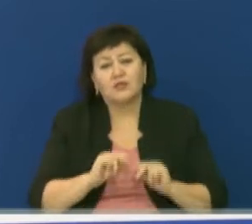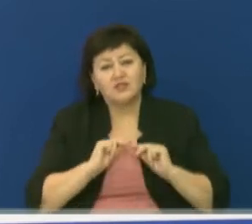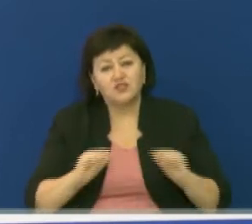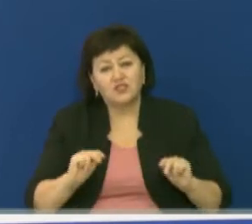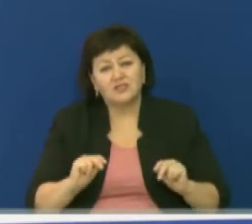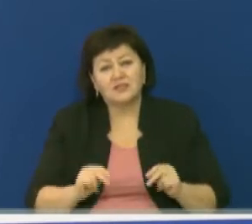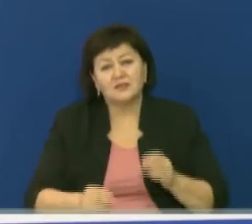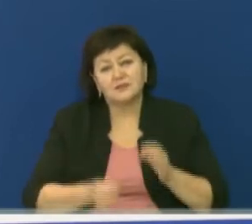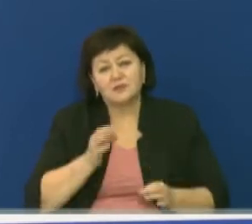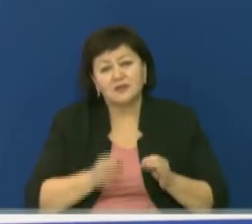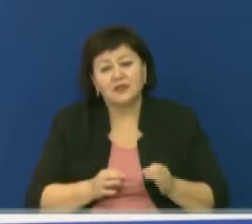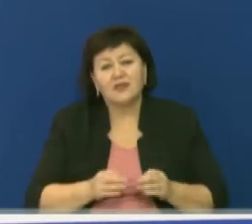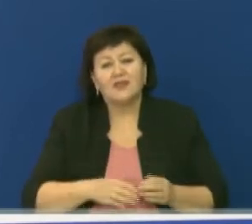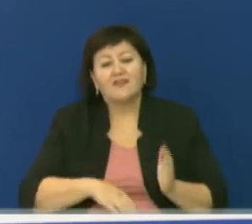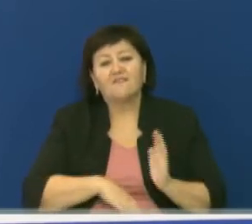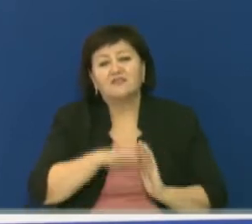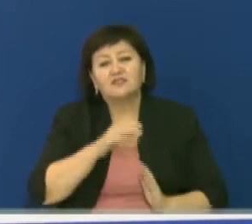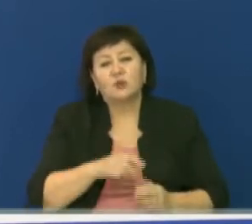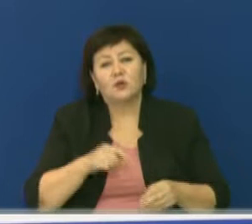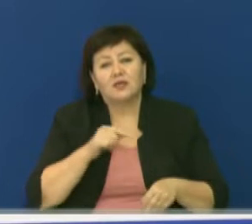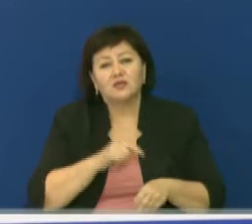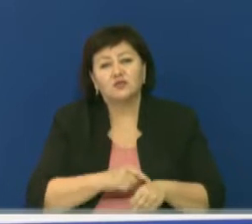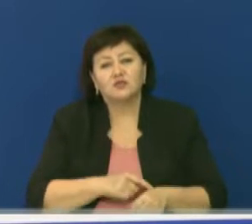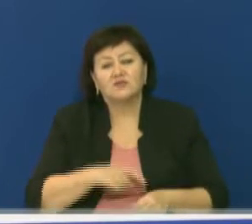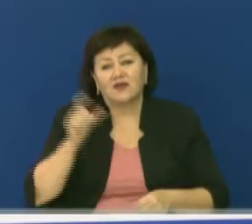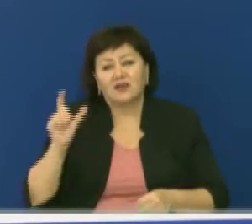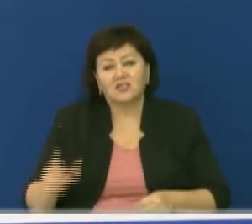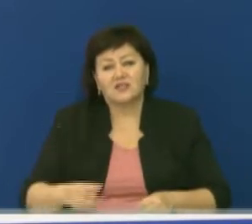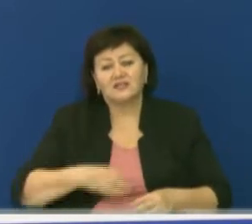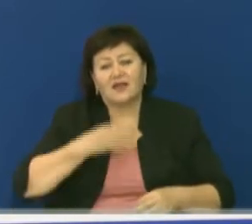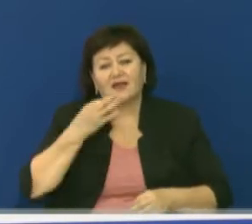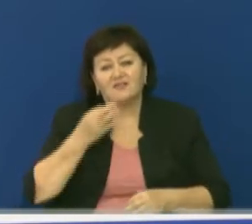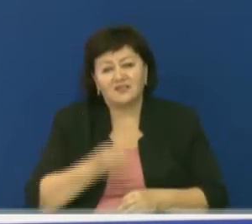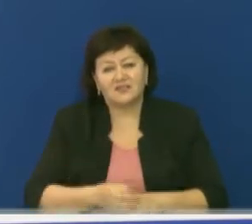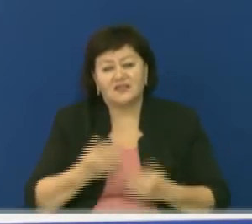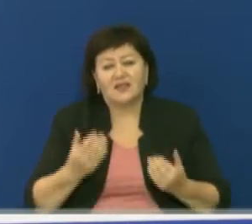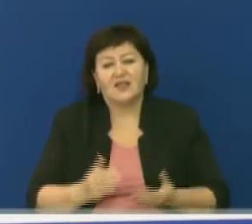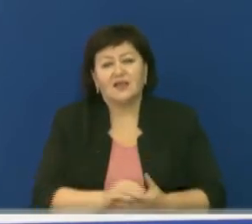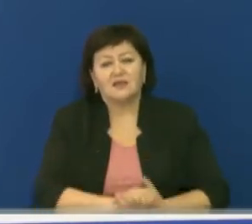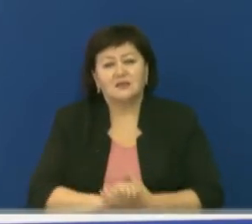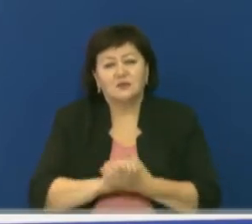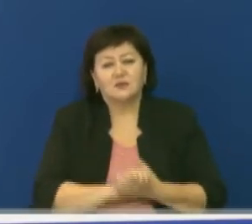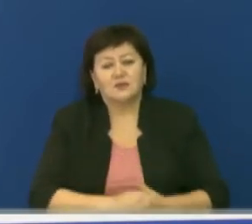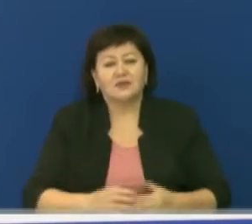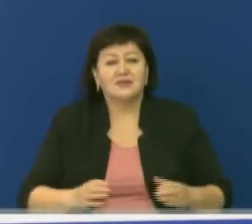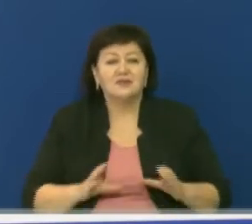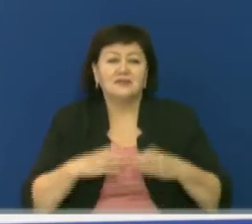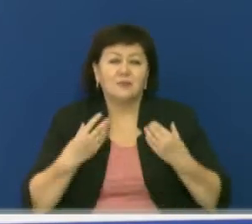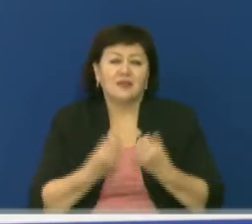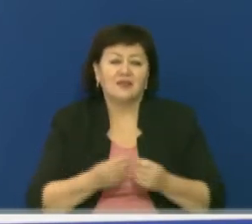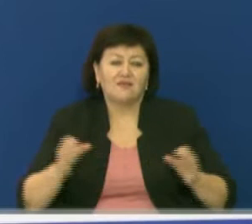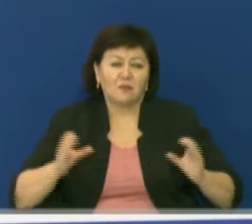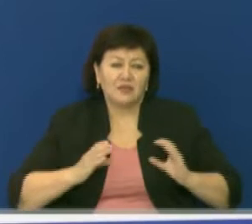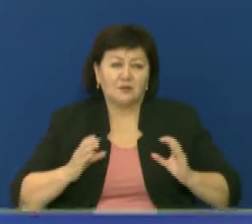честность, принципиальность и высокое чувство гражданской ответственности. Мира вам, крепкого здоровья и семейного благополучия, говорится в